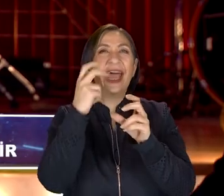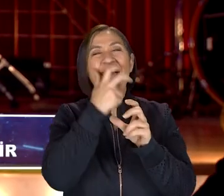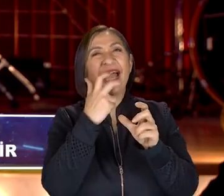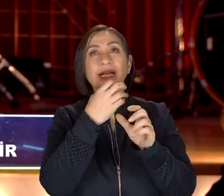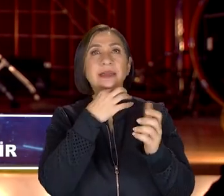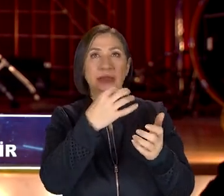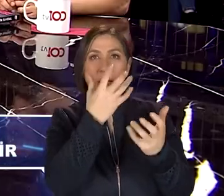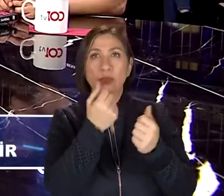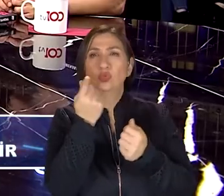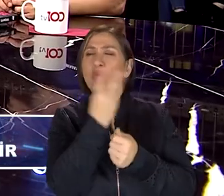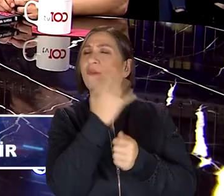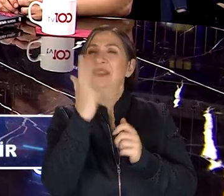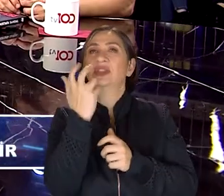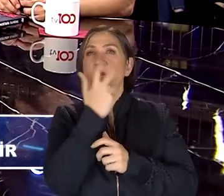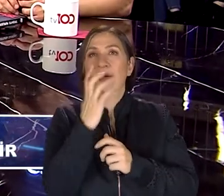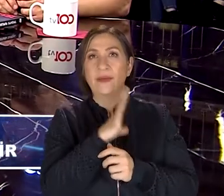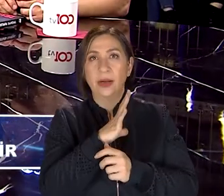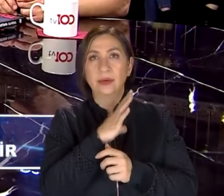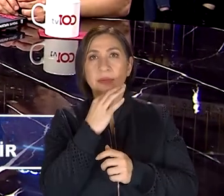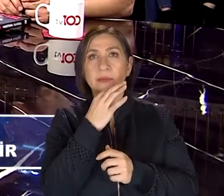böyle izinlerini aldığımız birçok şarkı var.